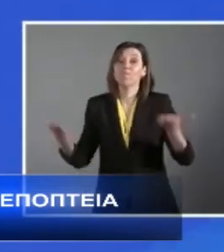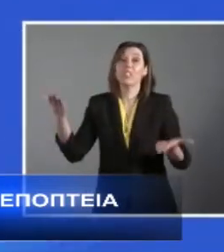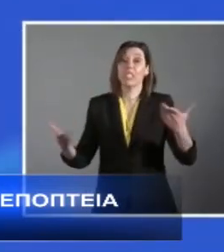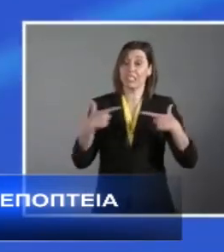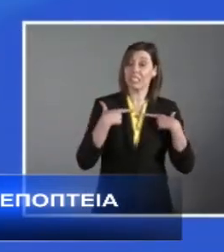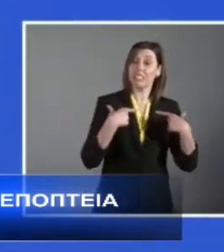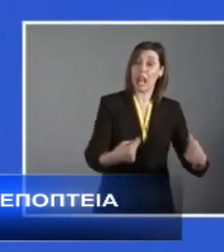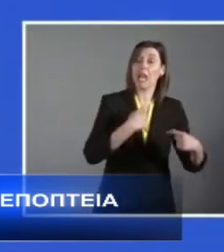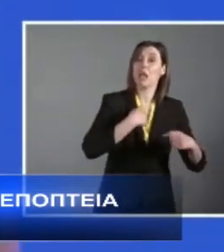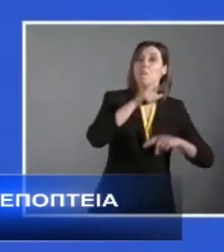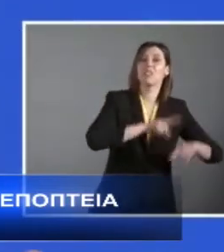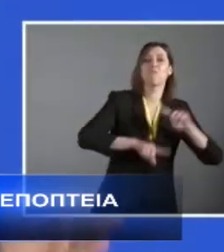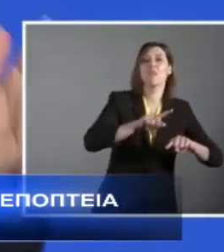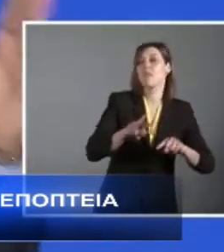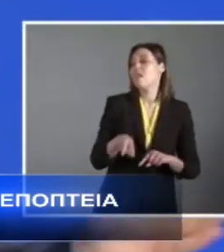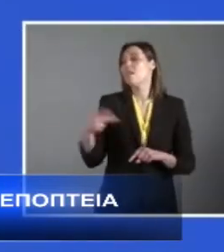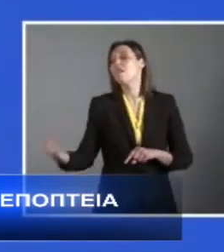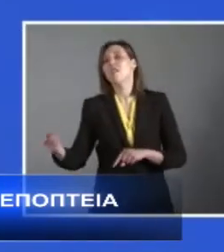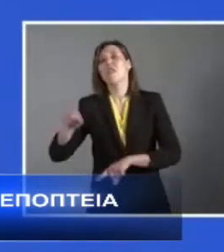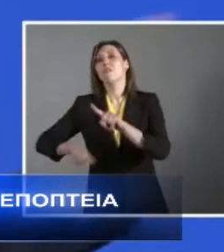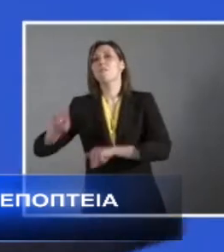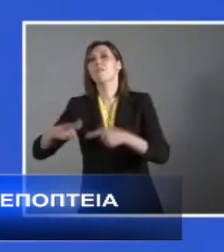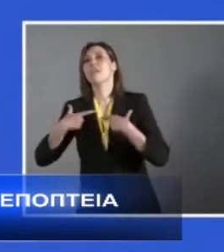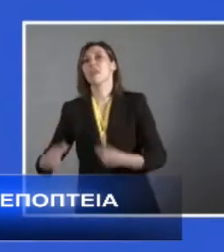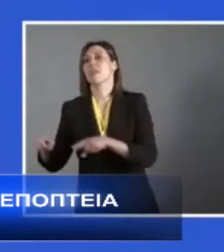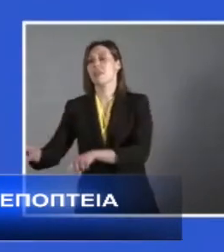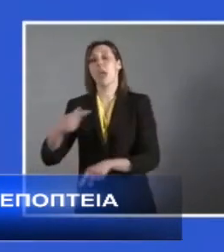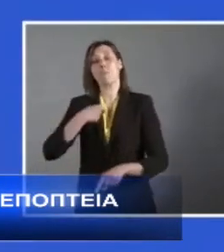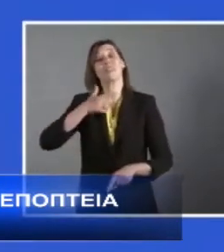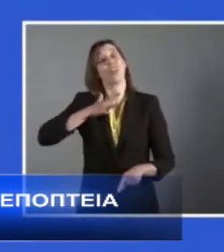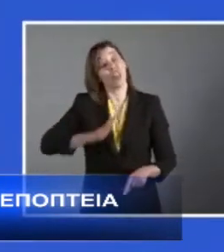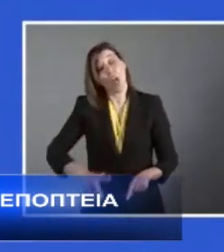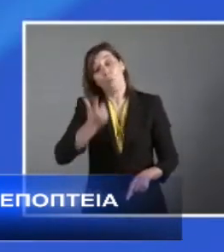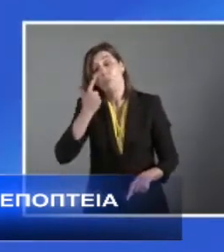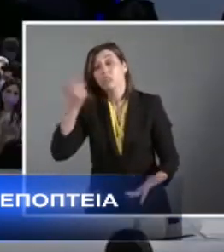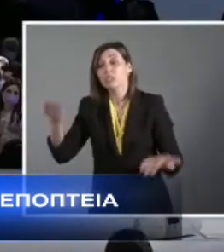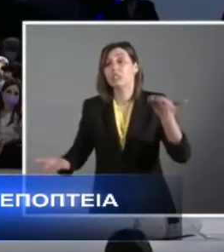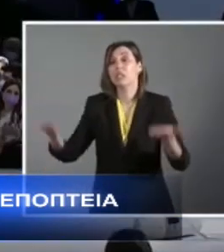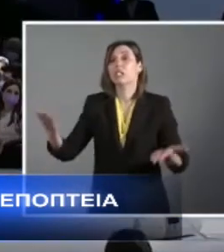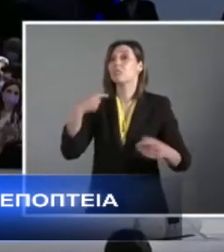αντιπάλους μας. Την επιδιώκουμε, την αποζητούμε αυτή τη σύγκριση.